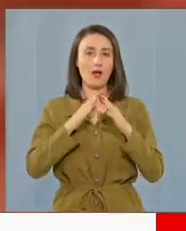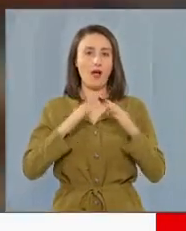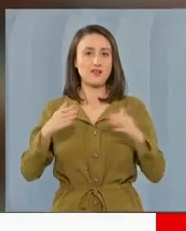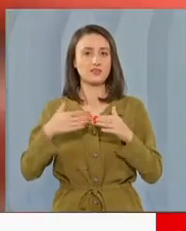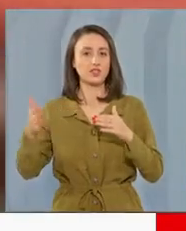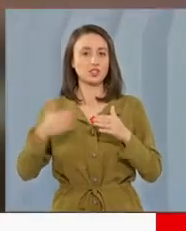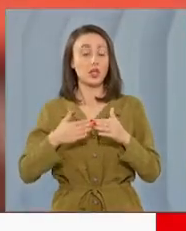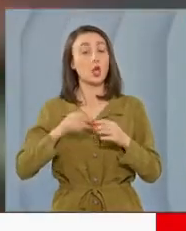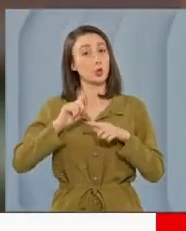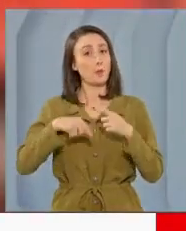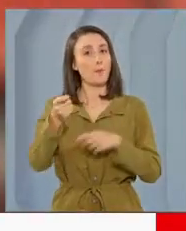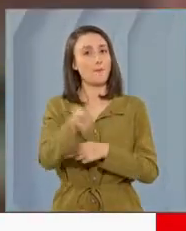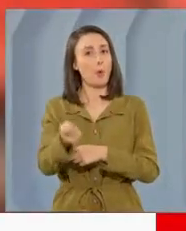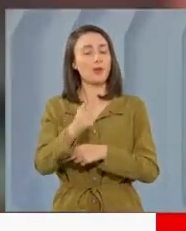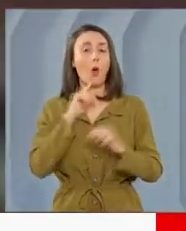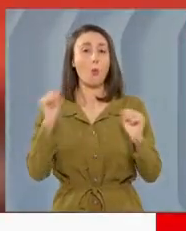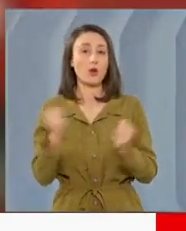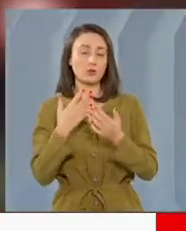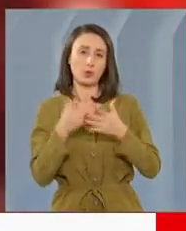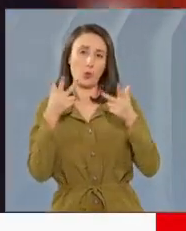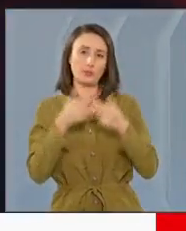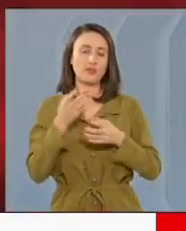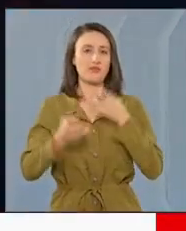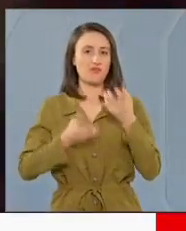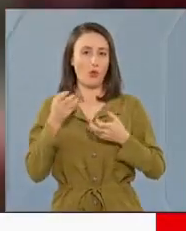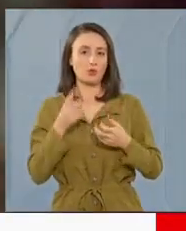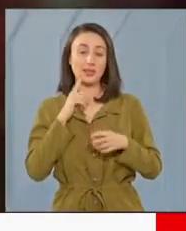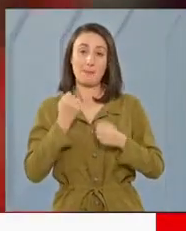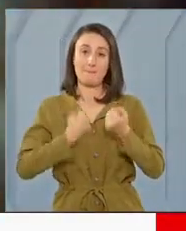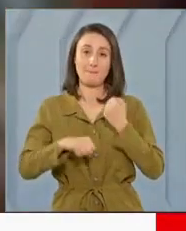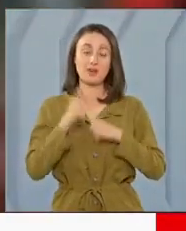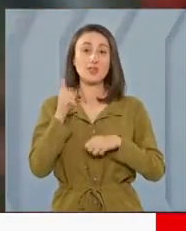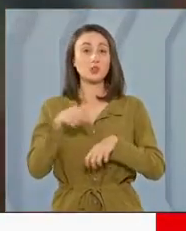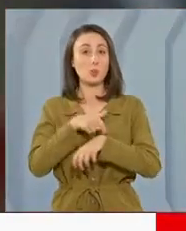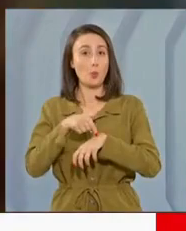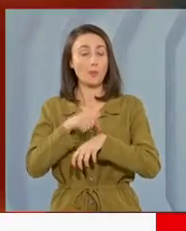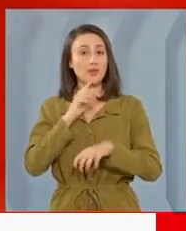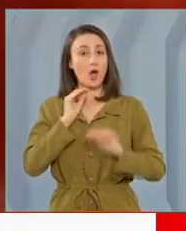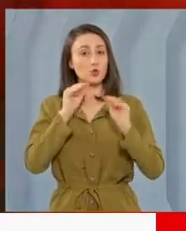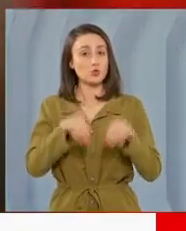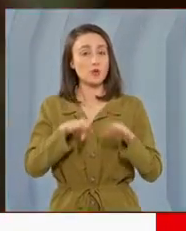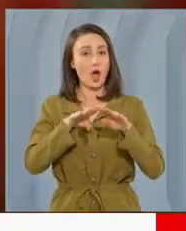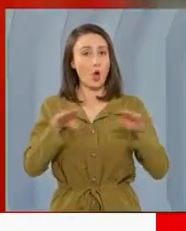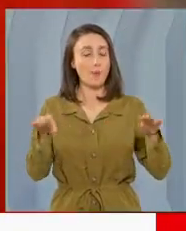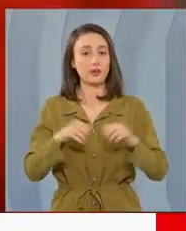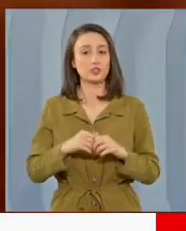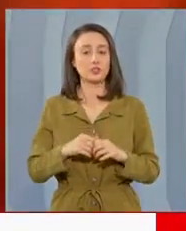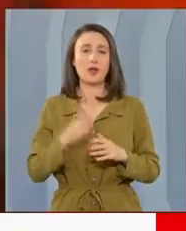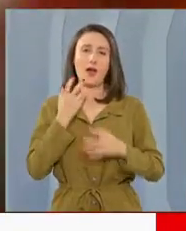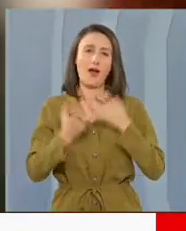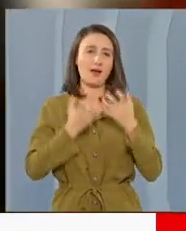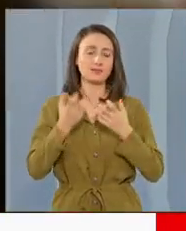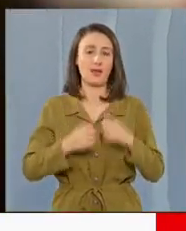casele vecine. Apoi, pompierii au acționat pentru stingerea focului care se manifesta la momentul sosirii lor la nivelul acoperișului, ce ardea